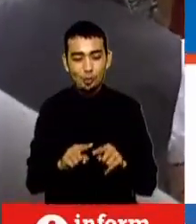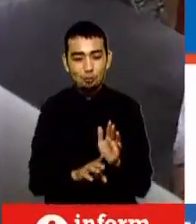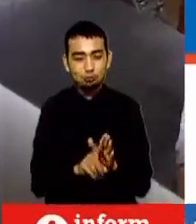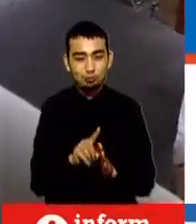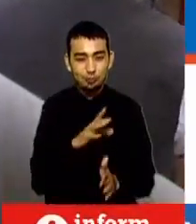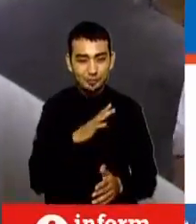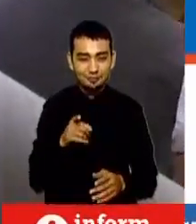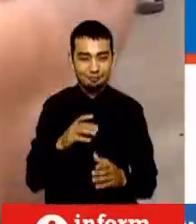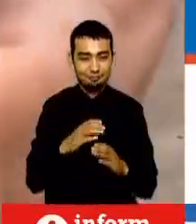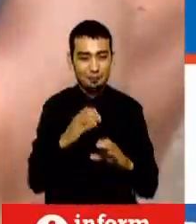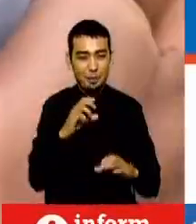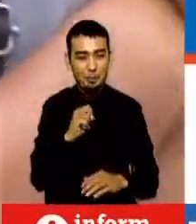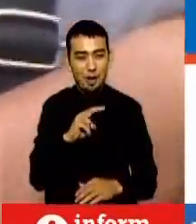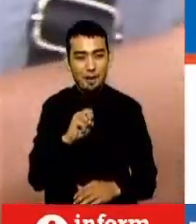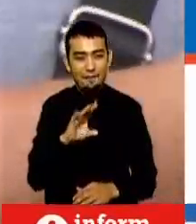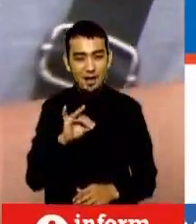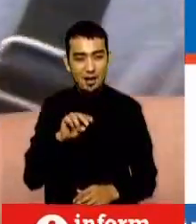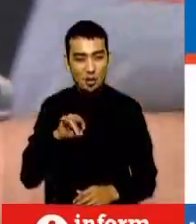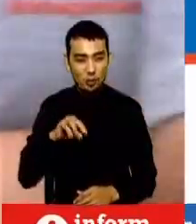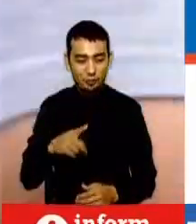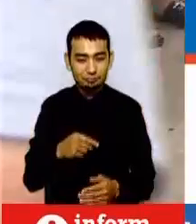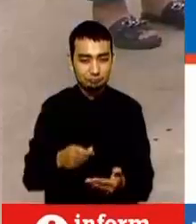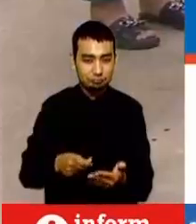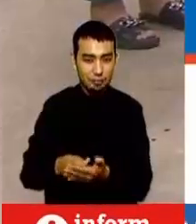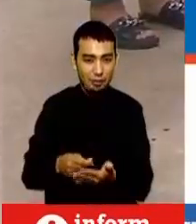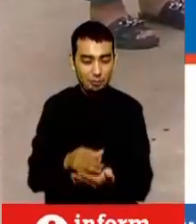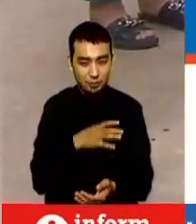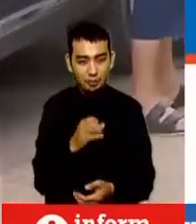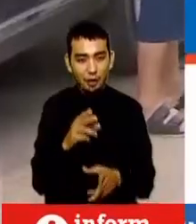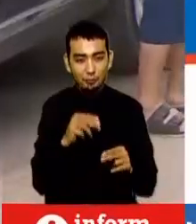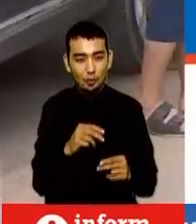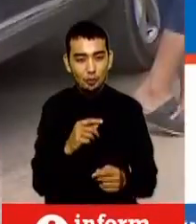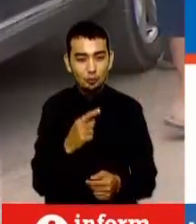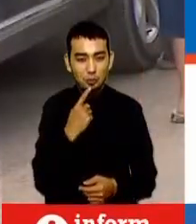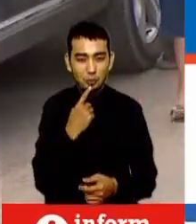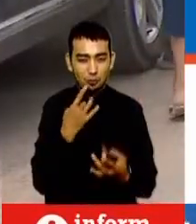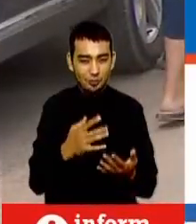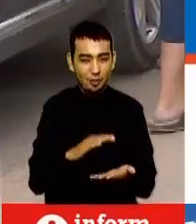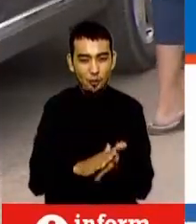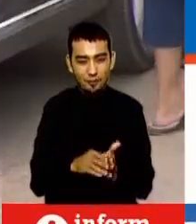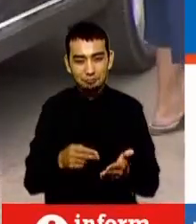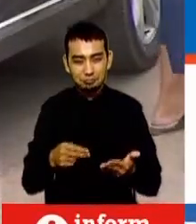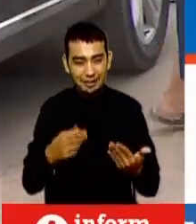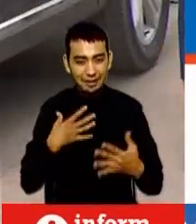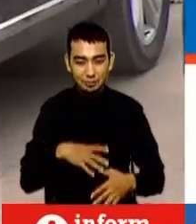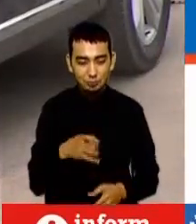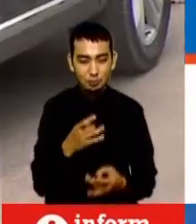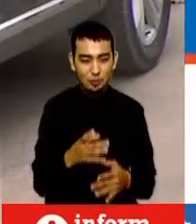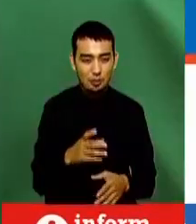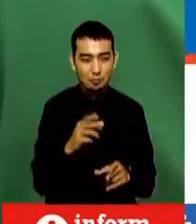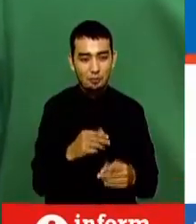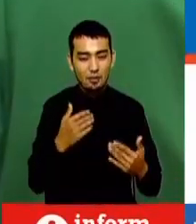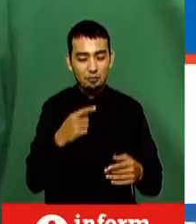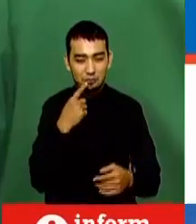павильонға салымшы болуды ұсыныпты. Сөйтіп әкімшілік пен саудагерлер ауызша шарт жасасқан, соған сәйкес кәсіпкерлер ай сайын 1 миллион теңге